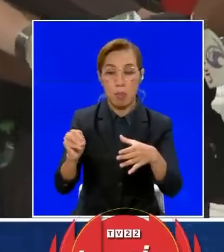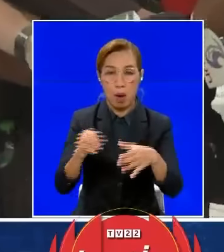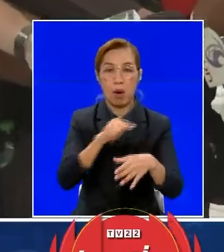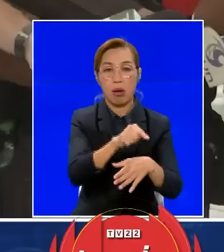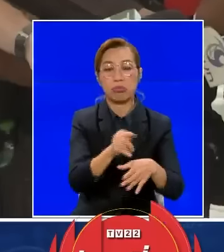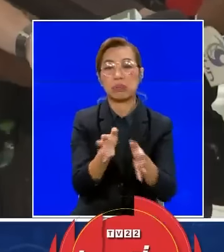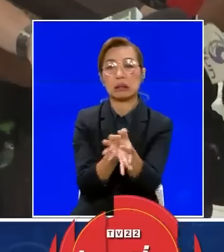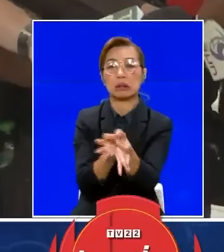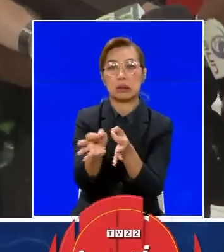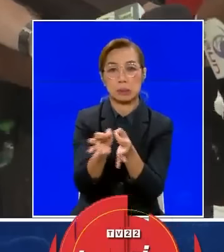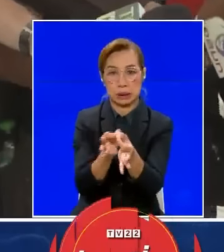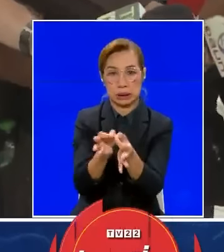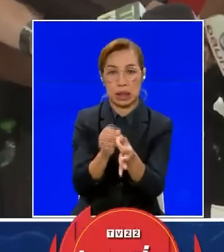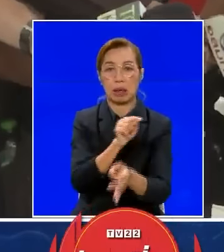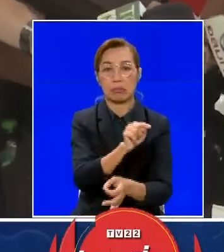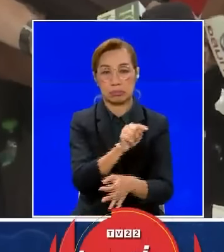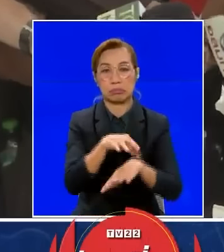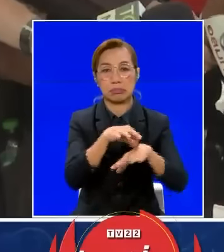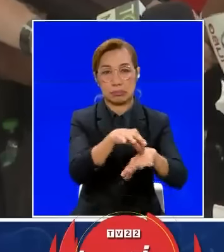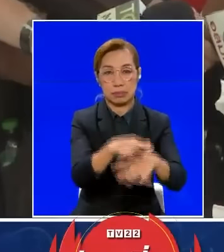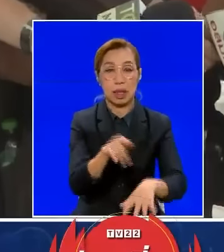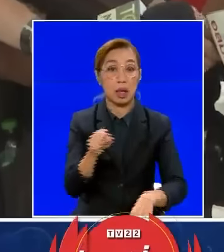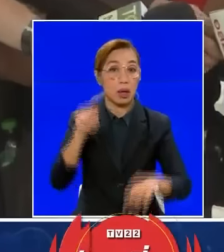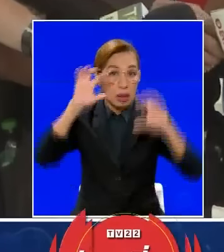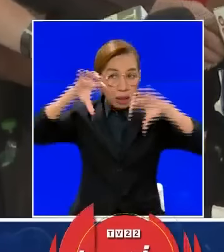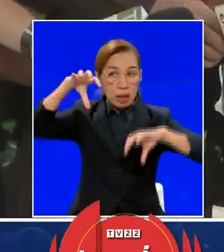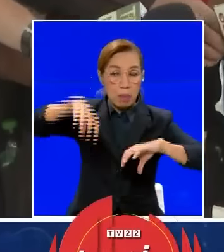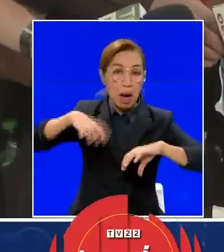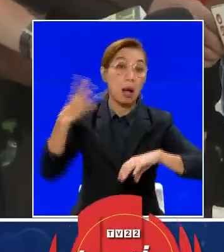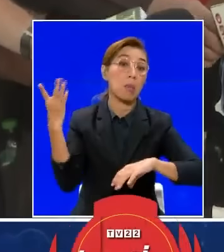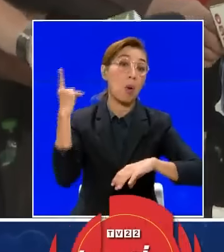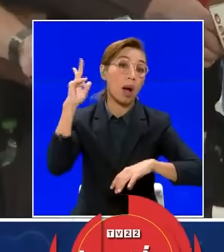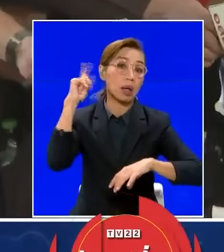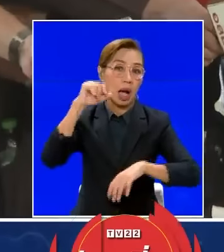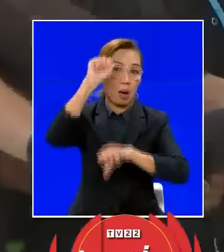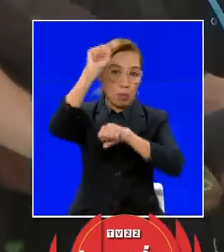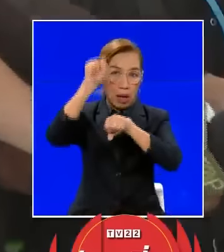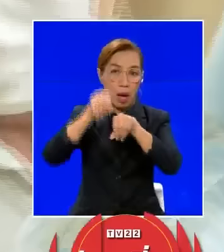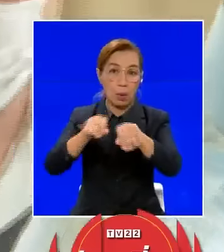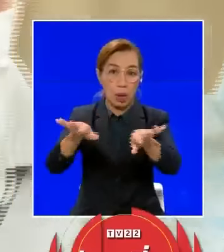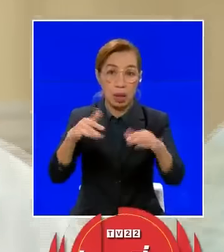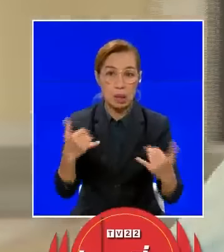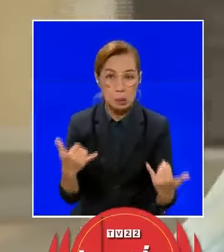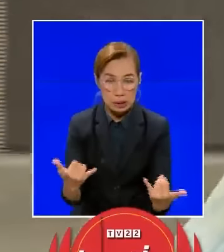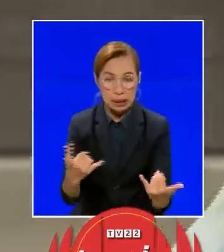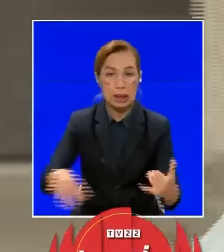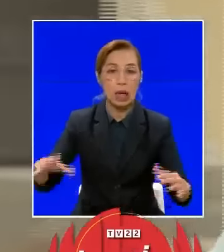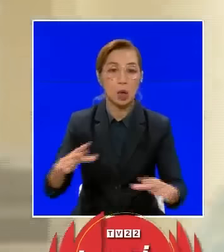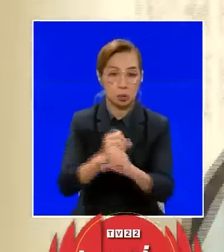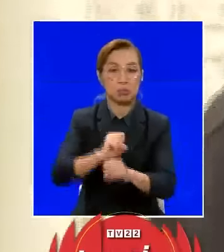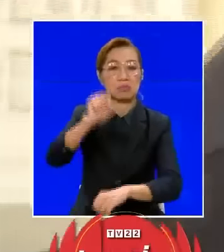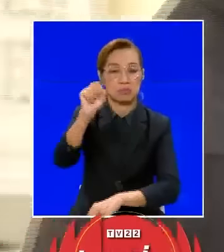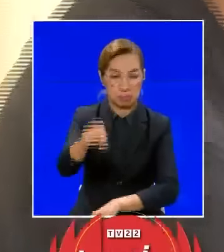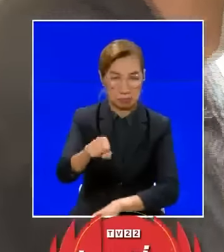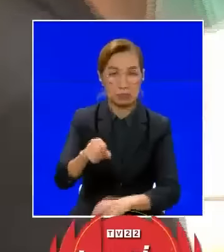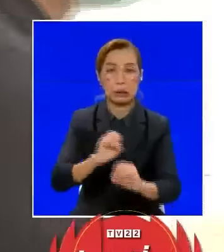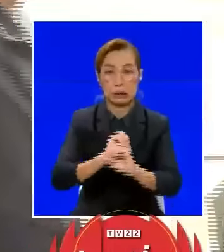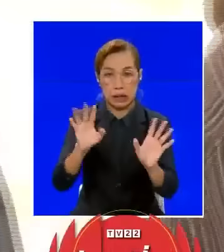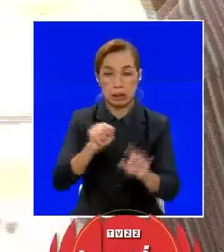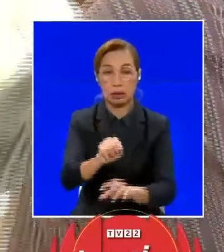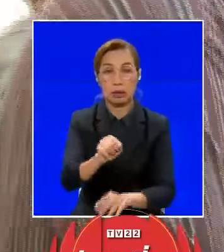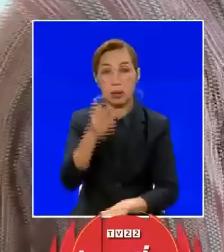คะซึ่งก็เป็นรายงานข่าวจากทำเนียบรัฐบาลก็แจ้งกันตั้งแต่เมื่อวานนี้จนกระทั่งวันนี้ล่ะค่ะก็มีความชัดเจนเกิดขึ้น เพราะว่